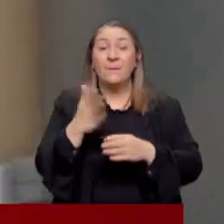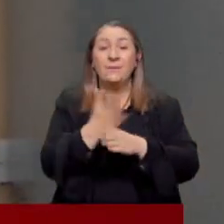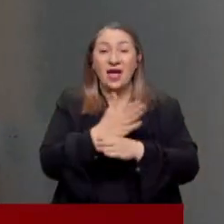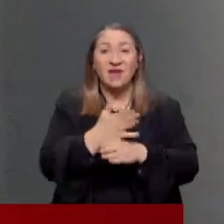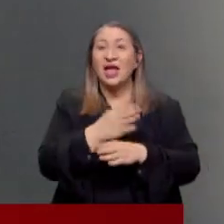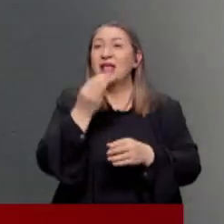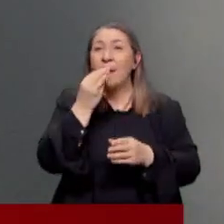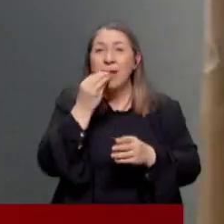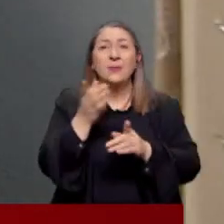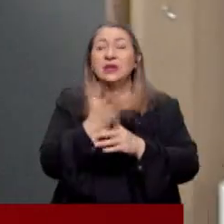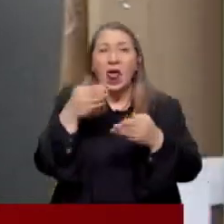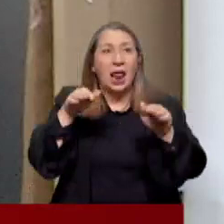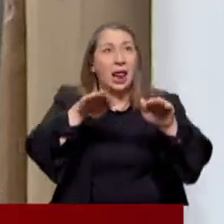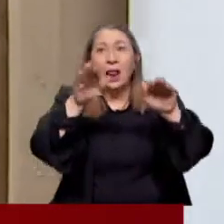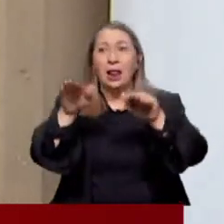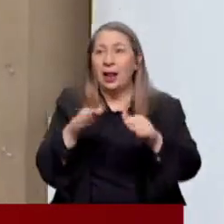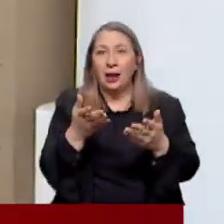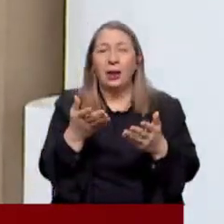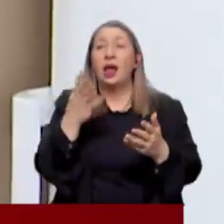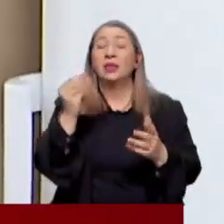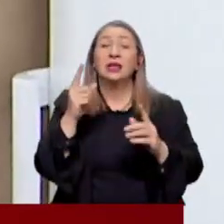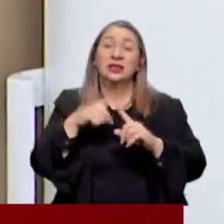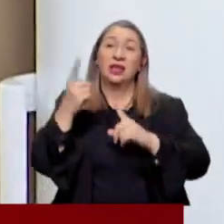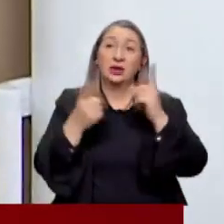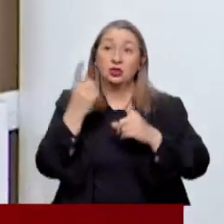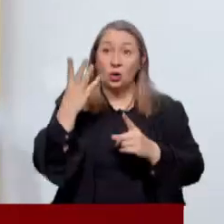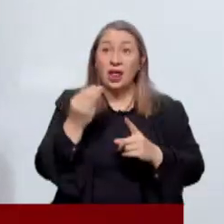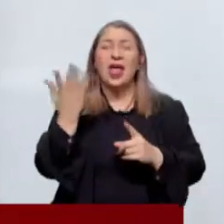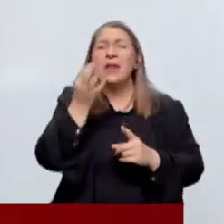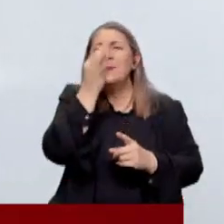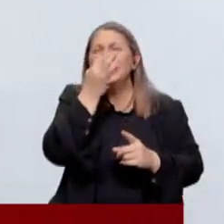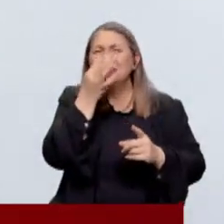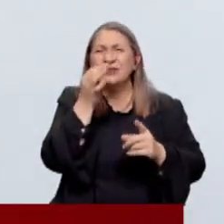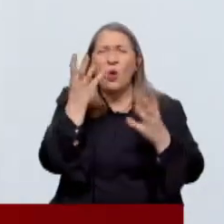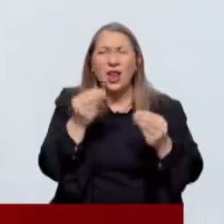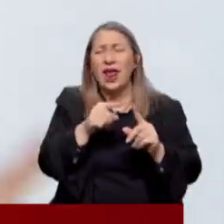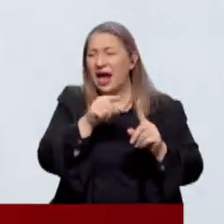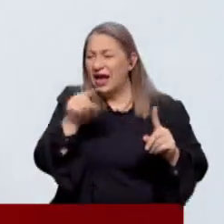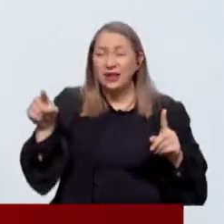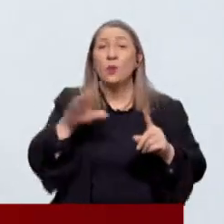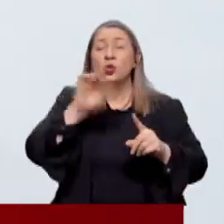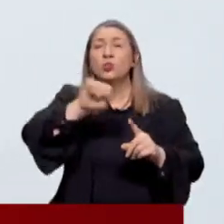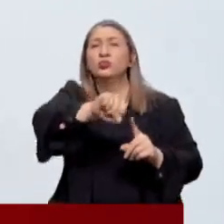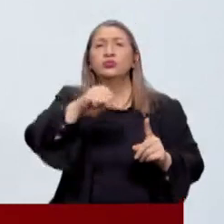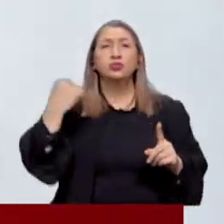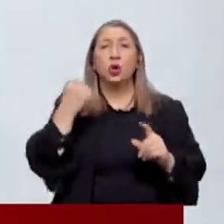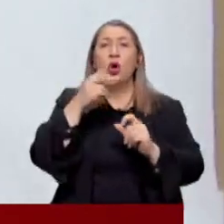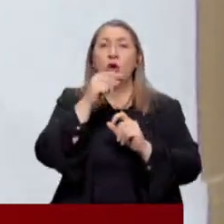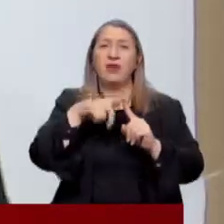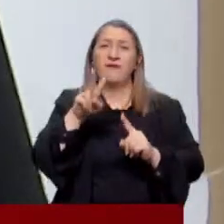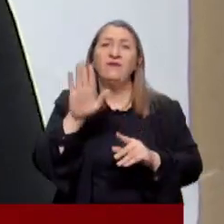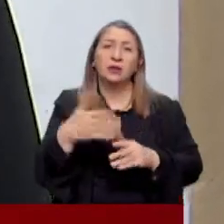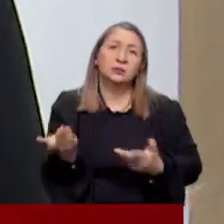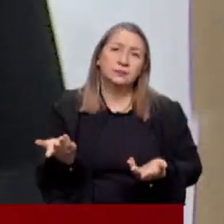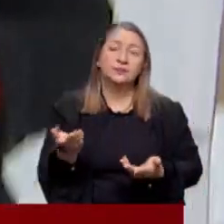meyveler, diğer yiyecekler nerede saklanacak? En teknolojik olanından en basit yapıda olana kadar tüm buzdolaplarında